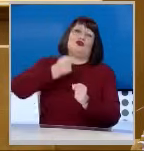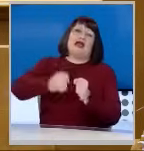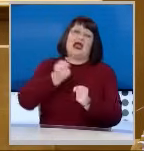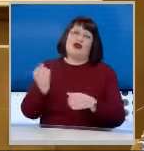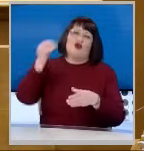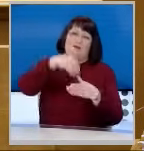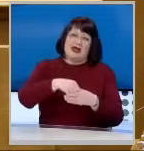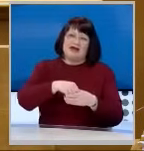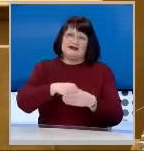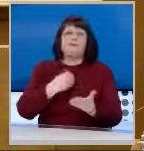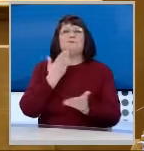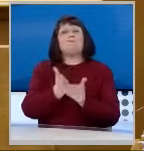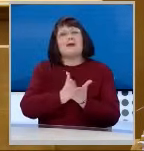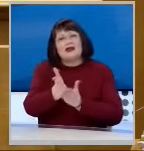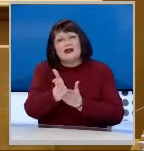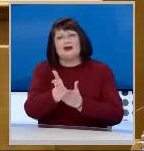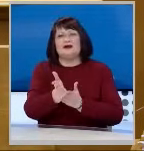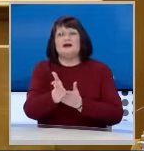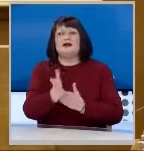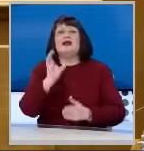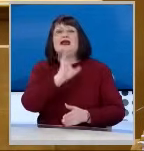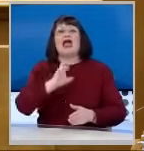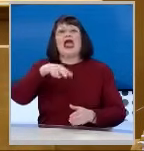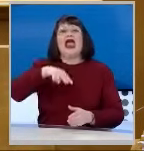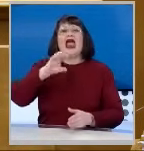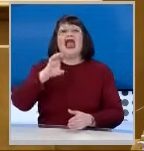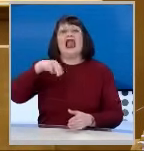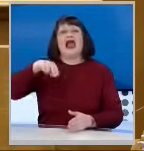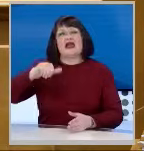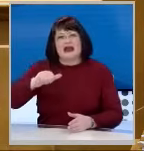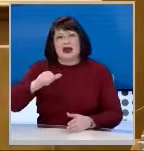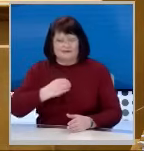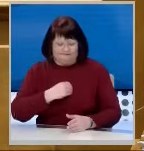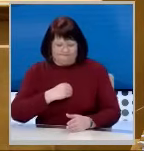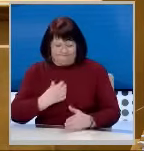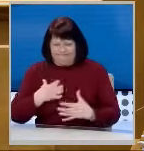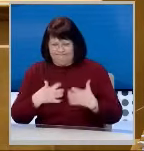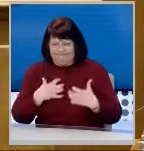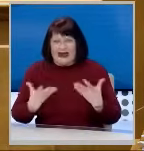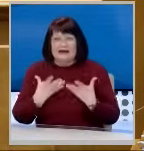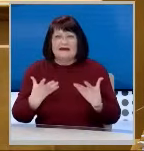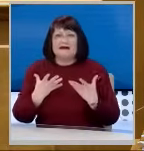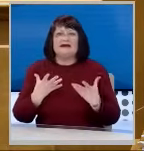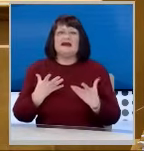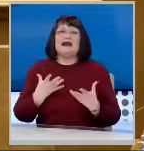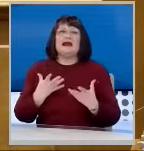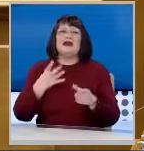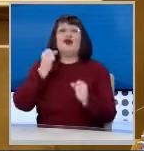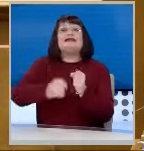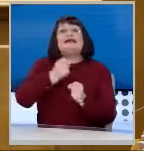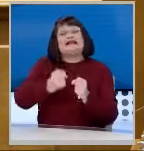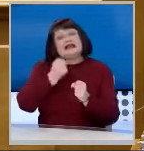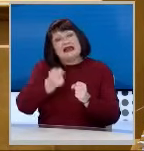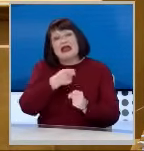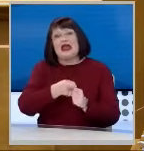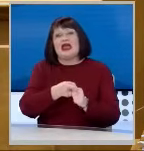ζητεί δικαίωση η έλενα που είχε ένα κακό προαίσθημα και είπε θα πάρω το τρένο